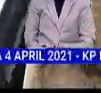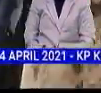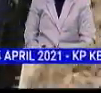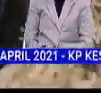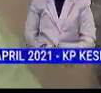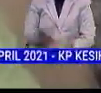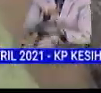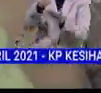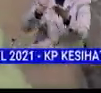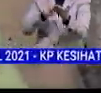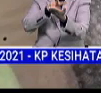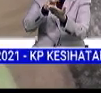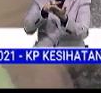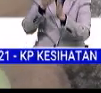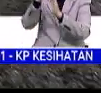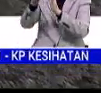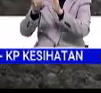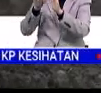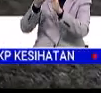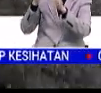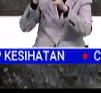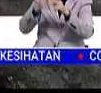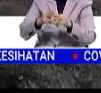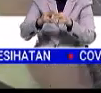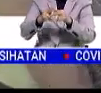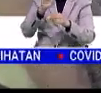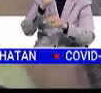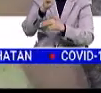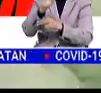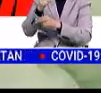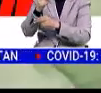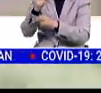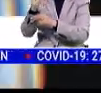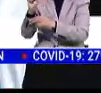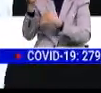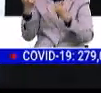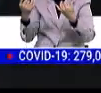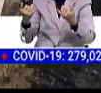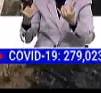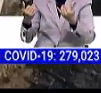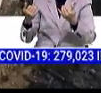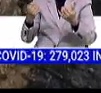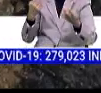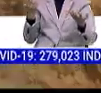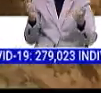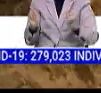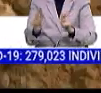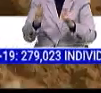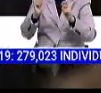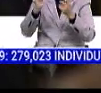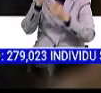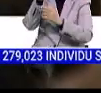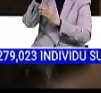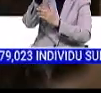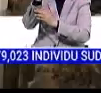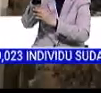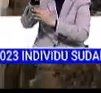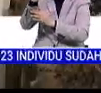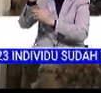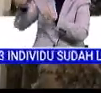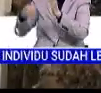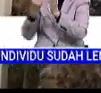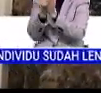Sebuah video oleh YouTuber bernama Mr. Beast menjadi perbualan apabila bertindak menghabiskan lebih 50